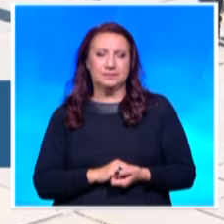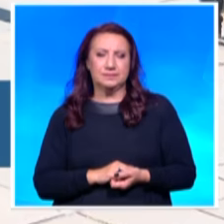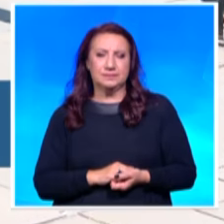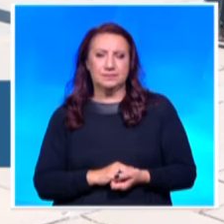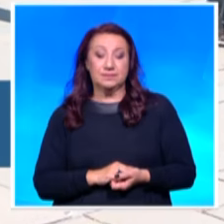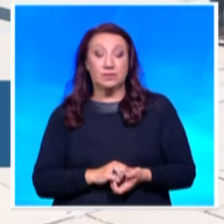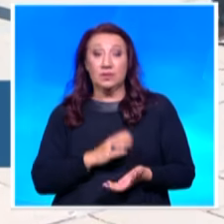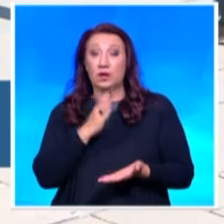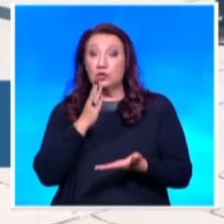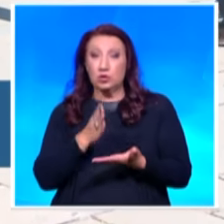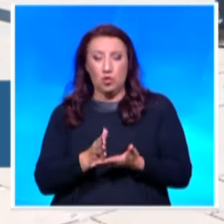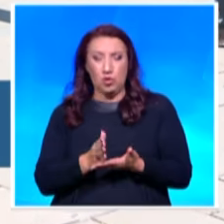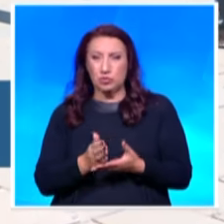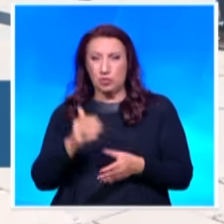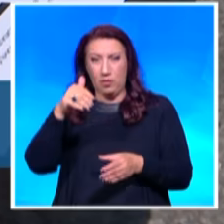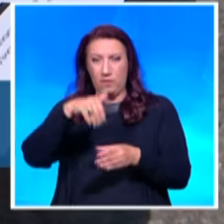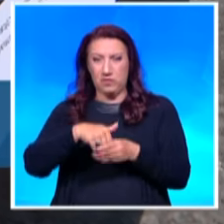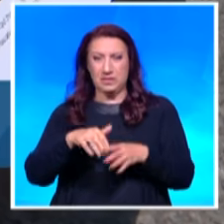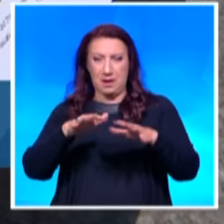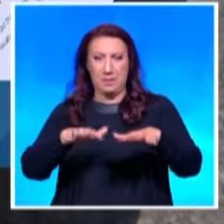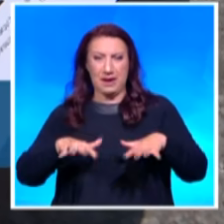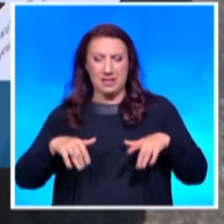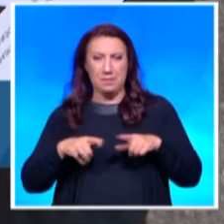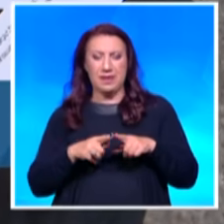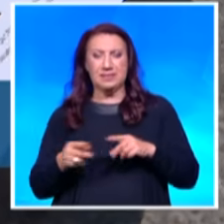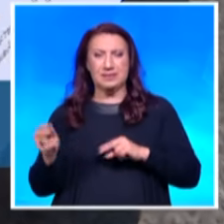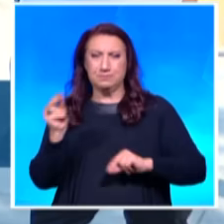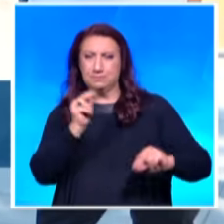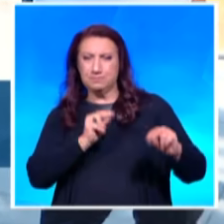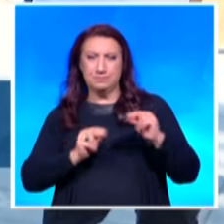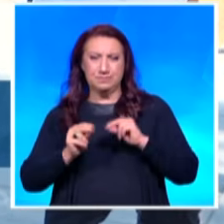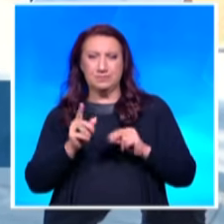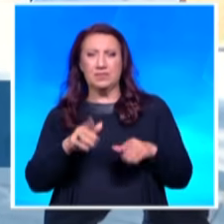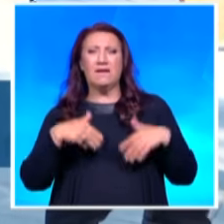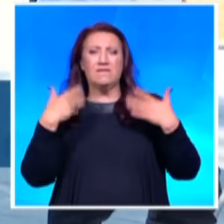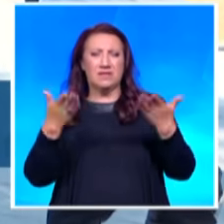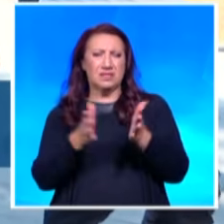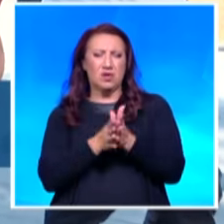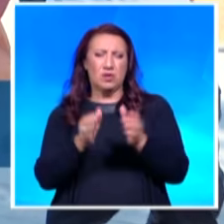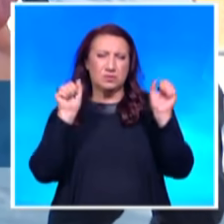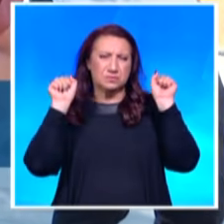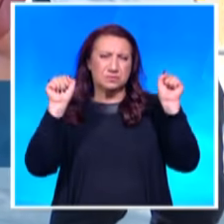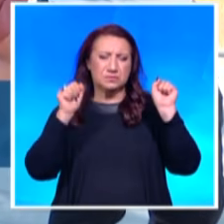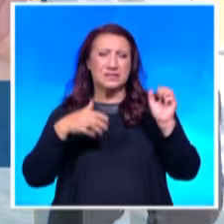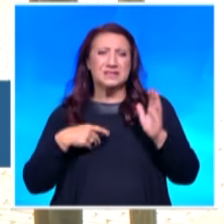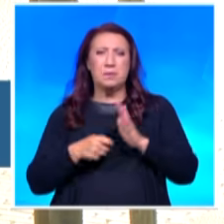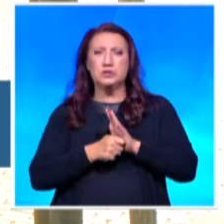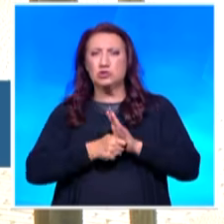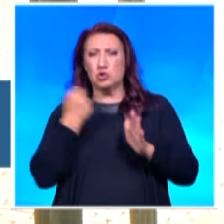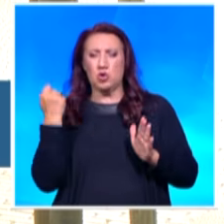А докато депутатите заседаваха, протестиращи отвън призоваха за цялата строгост на закона.